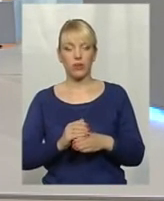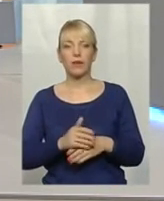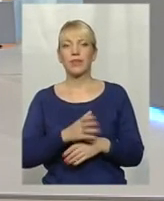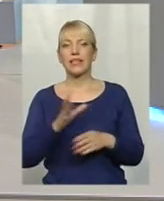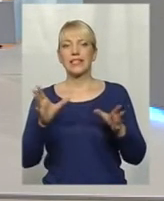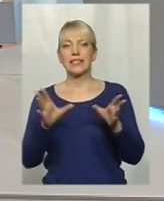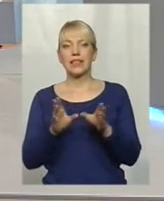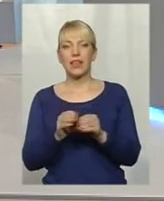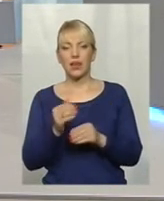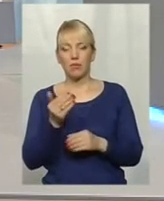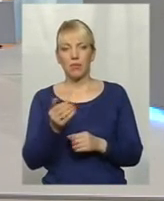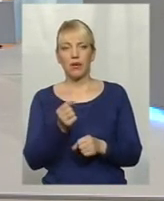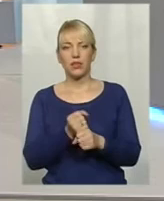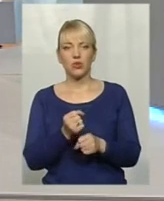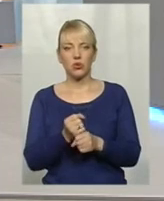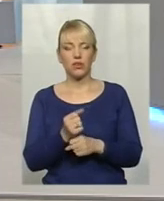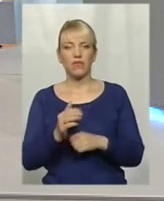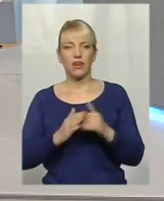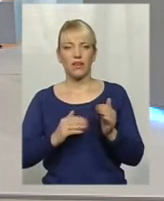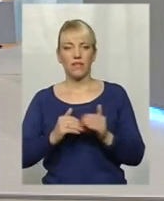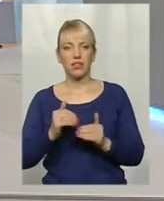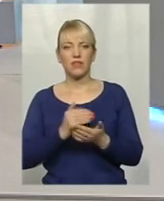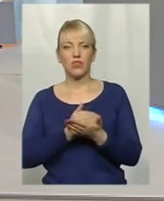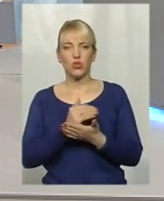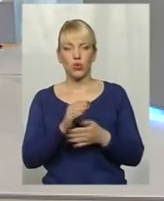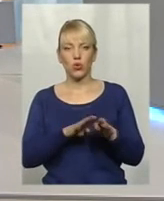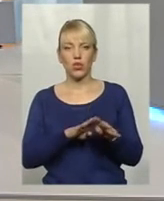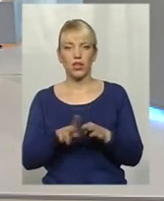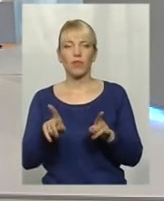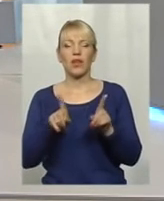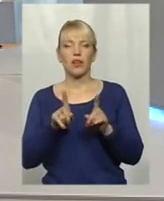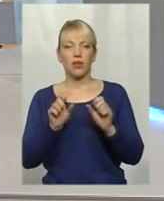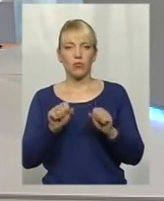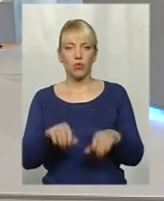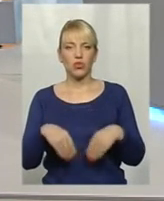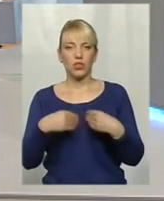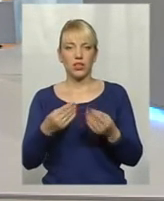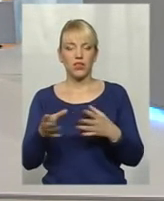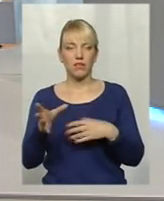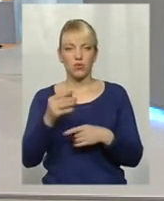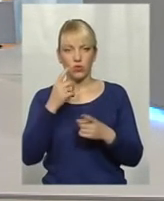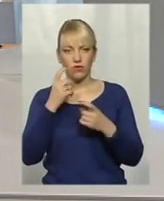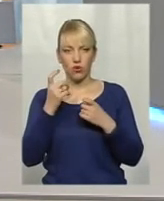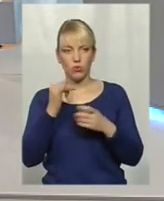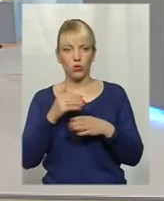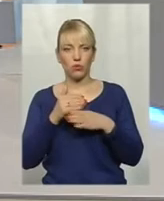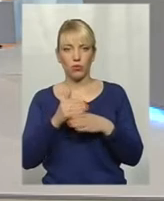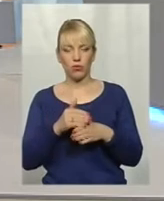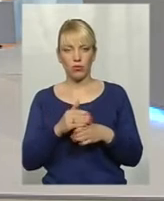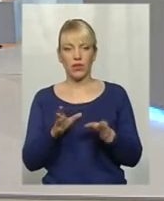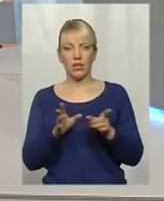працює фахівець високого рівня, який може вичерпно надати всю інформацію і допомогти. Разом з тим, повертаючись до